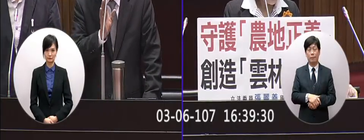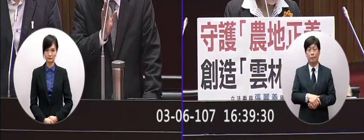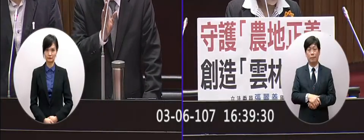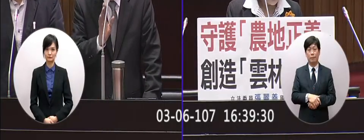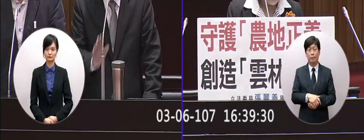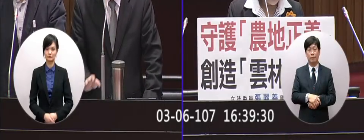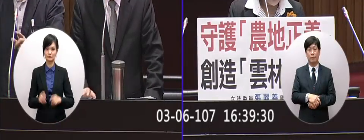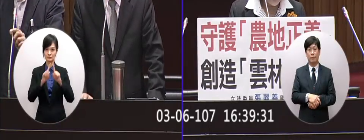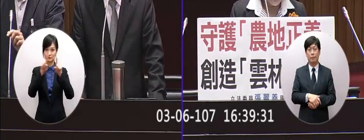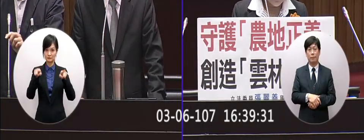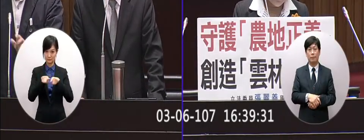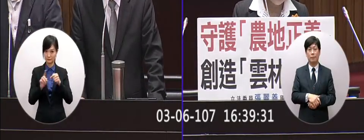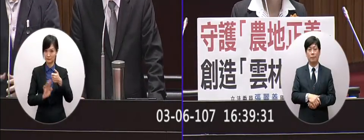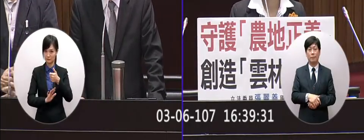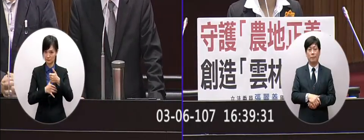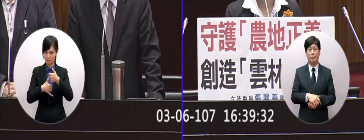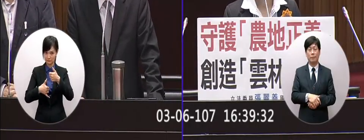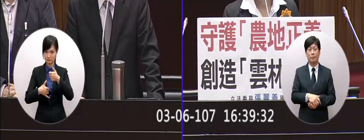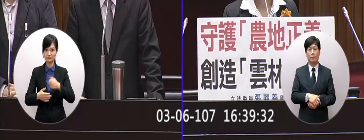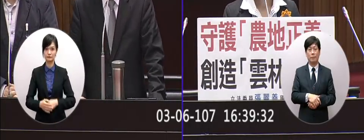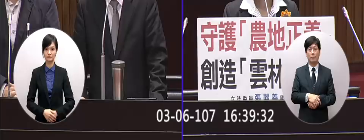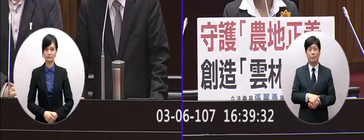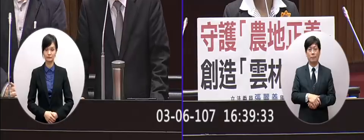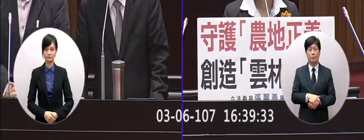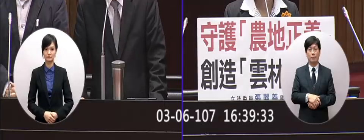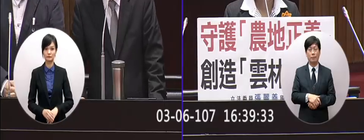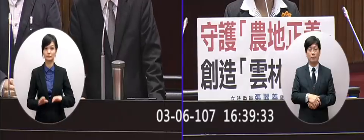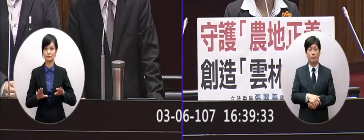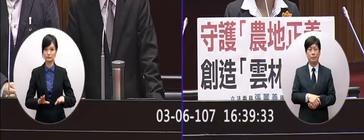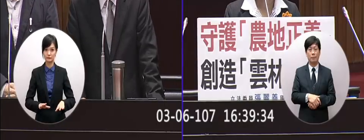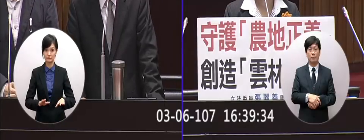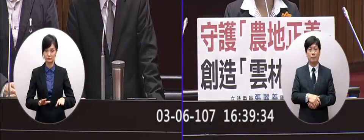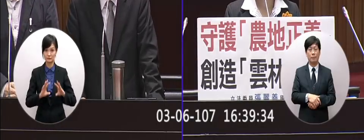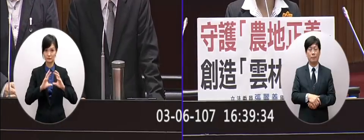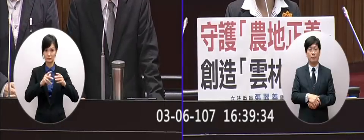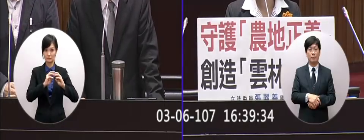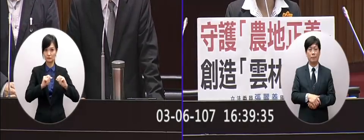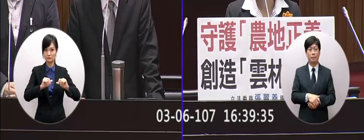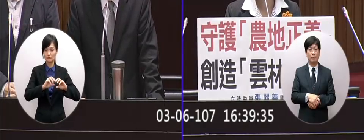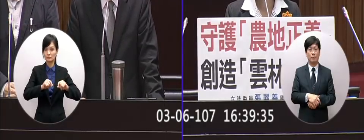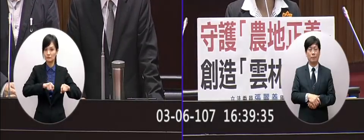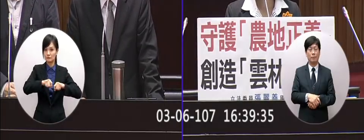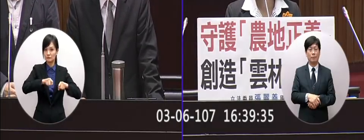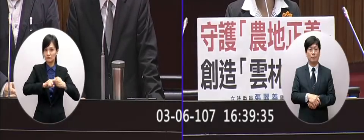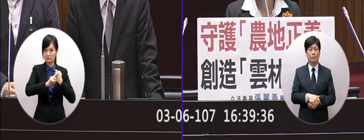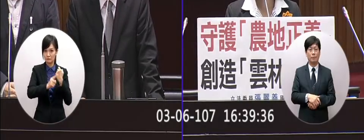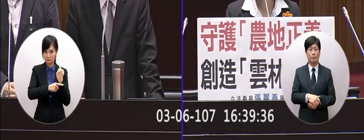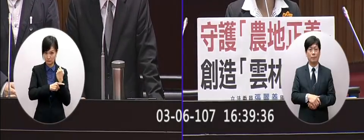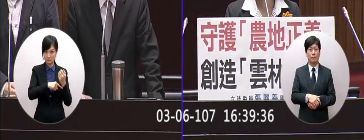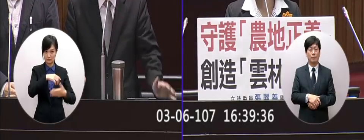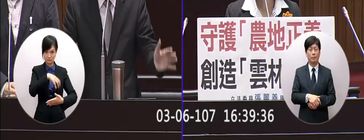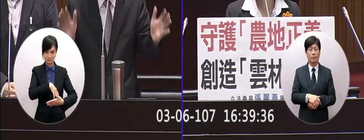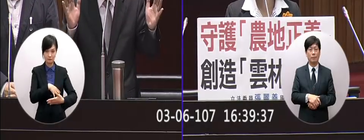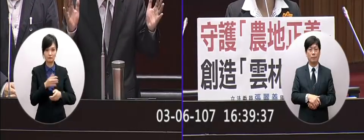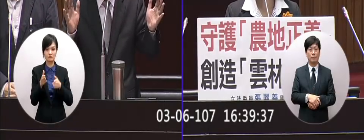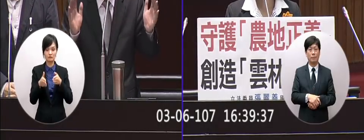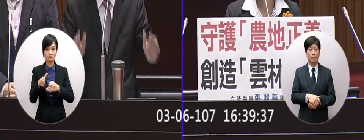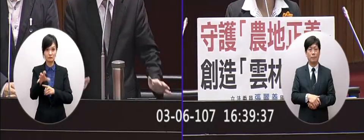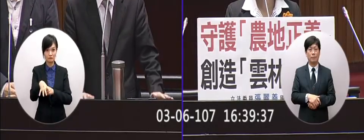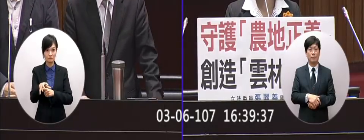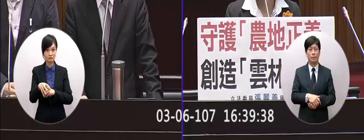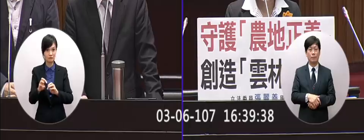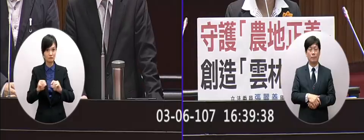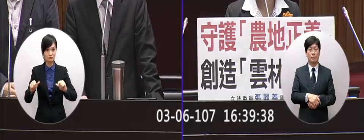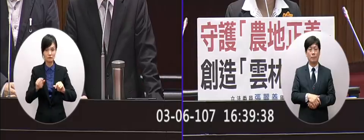这个张委员，因为目前的国土计划法里面，对农地是框一个